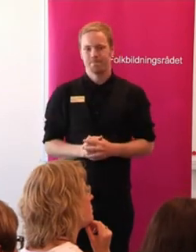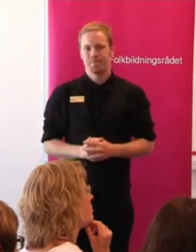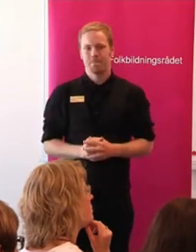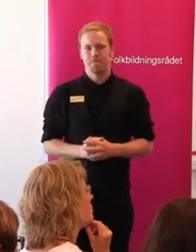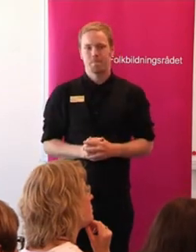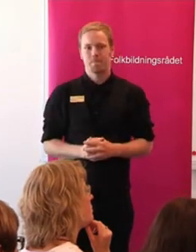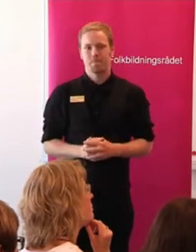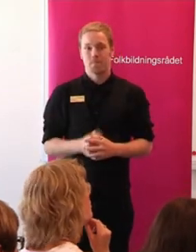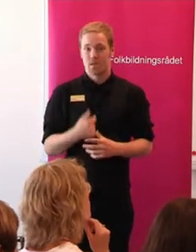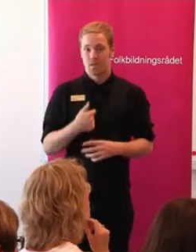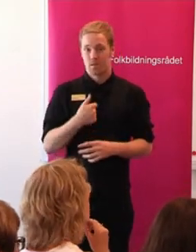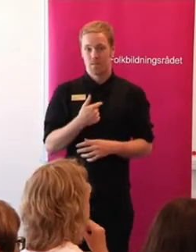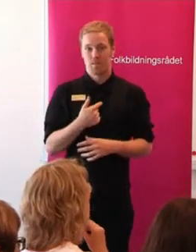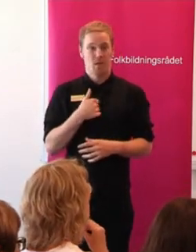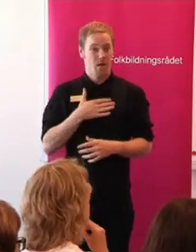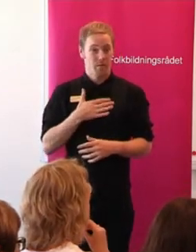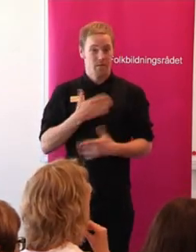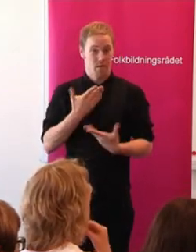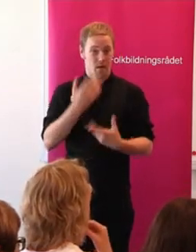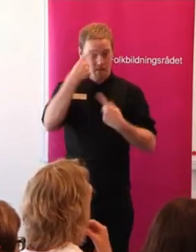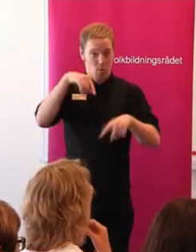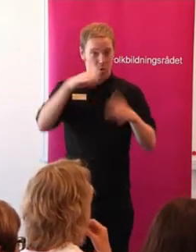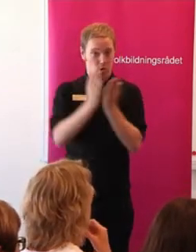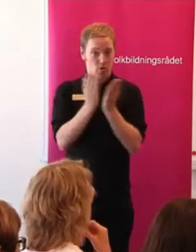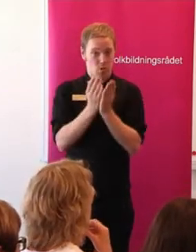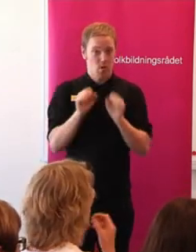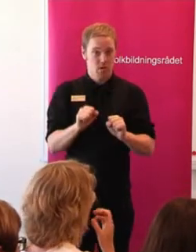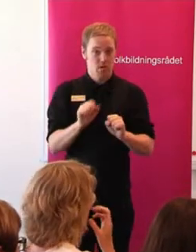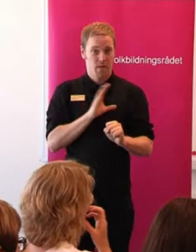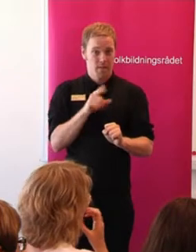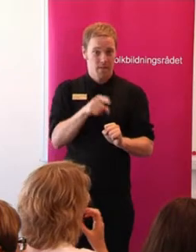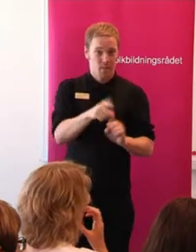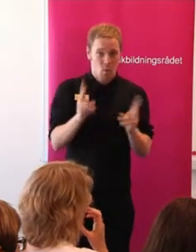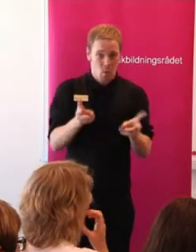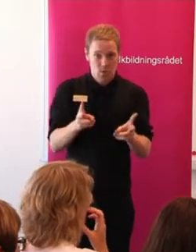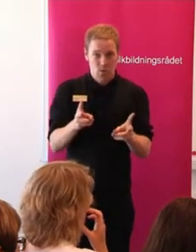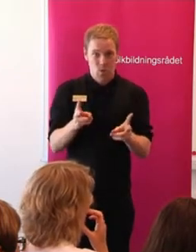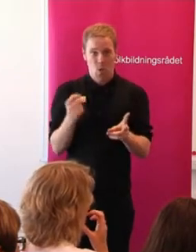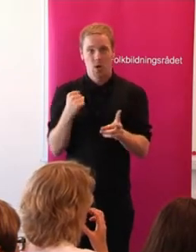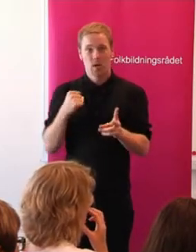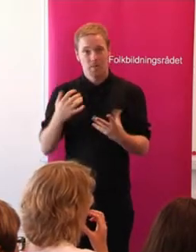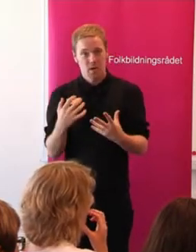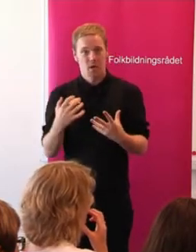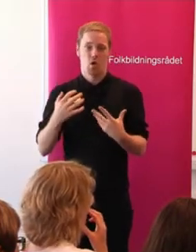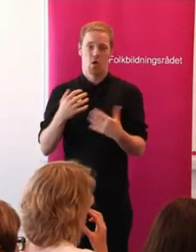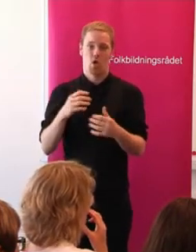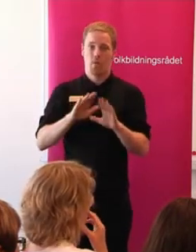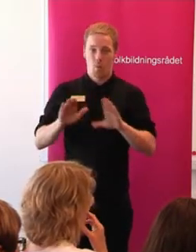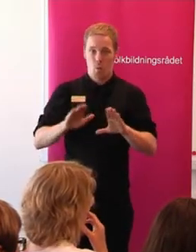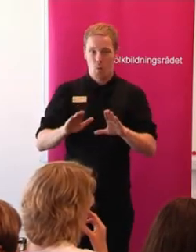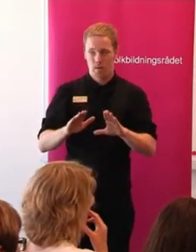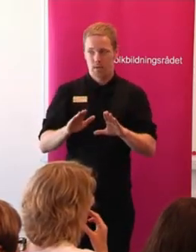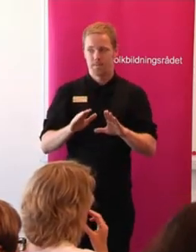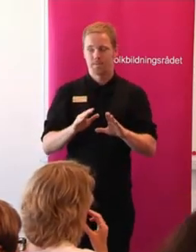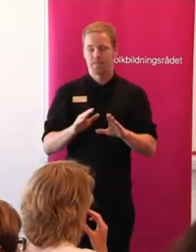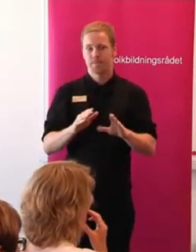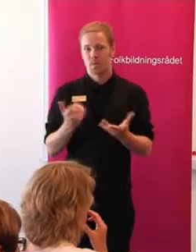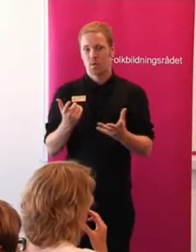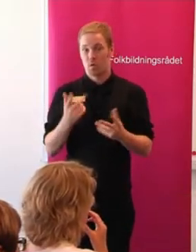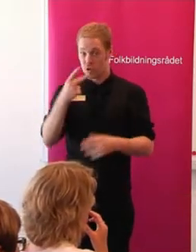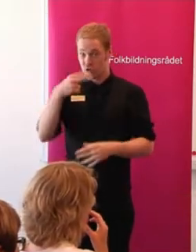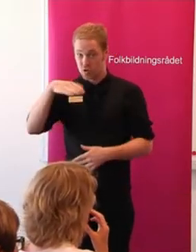Och där vill jag då ha folkhögskolan på plats, och jag vill ha kriminalvården på plats, och jag vill ha arbetsförmedlarna på plats, och helst kunderna, alltså